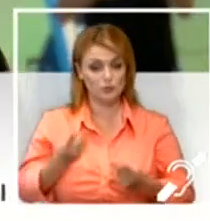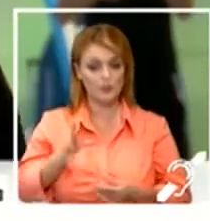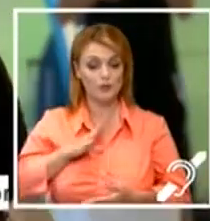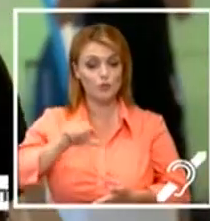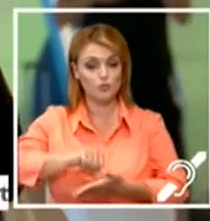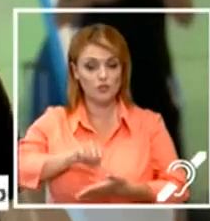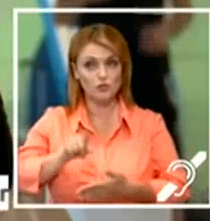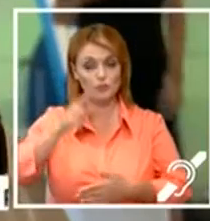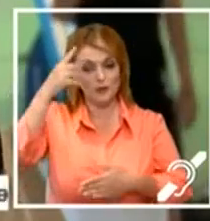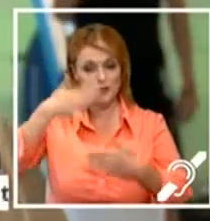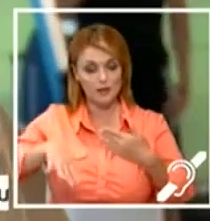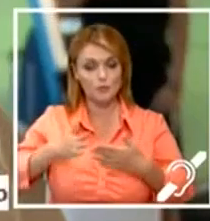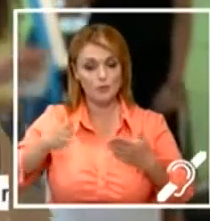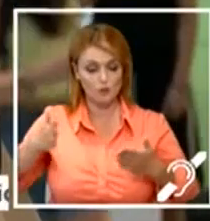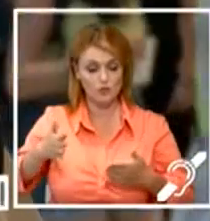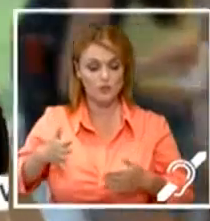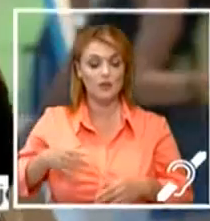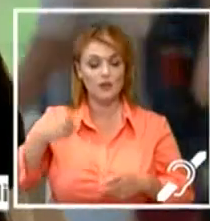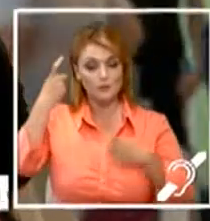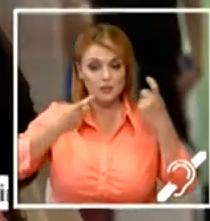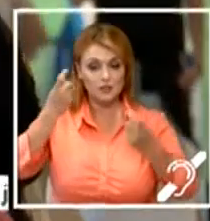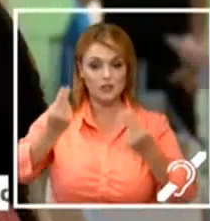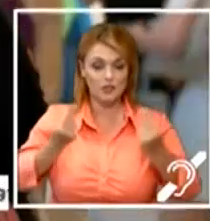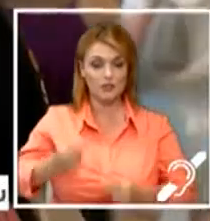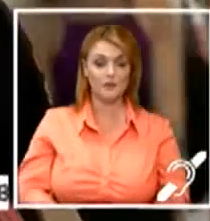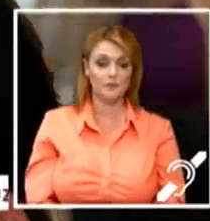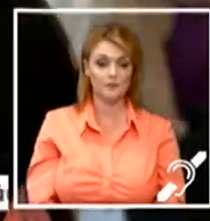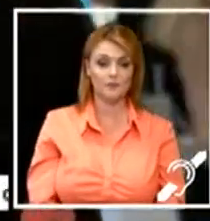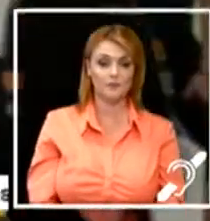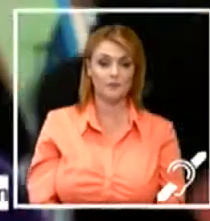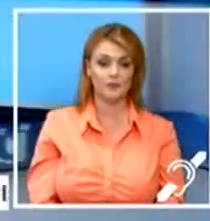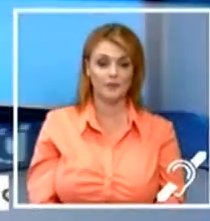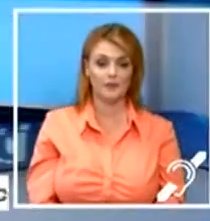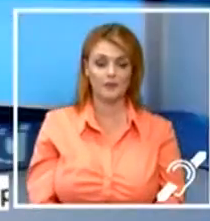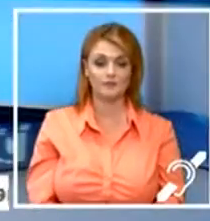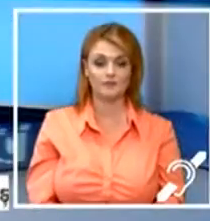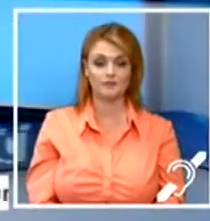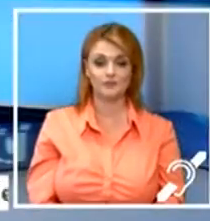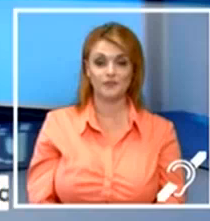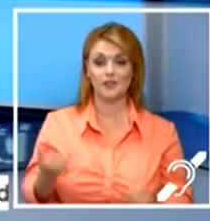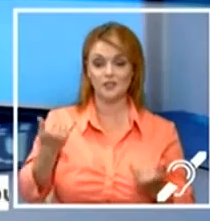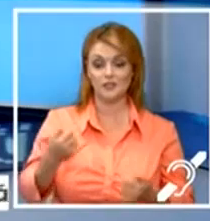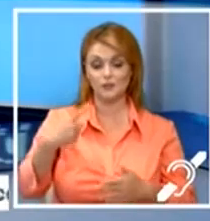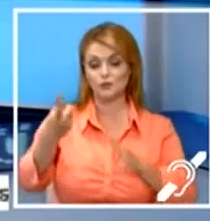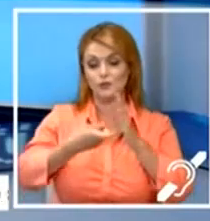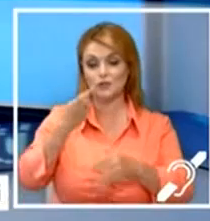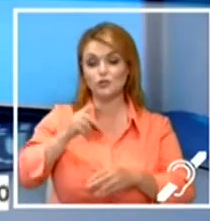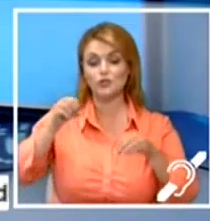unde mingea e mult mai rapidă, așa că nu ar trebui să fie atât de dificil. Pe final să vedem